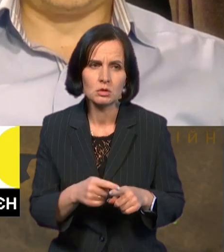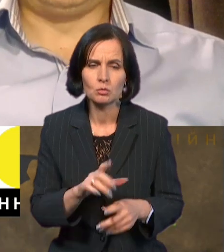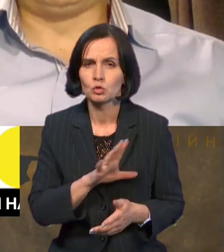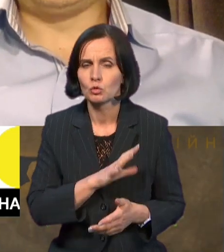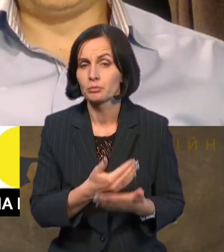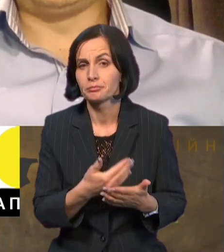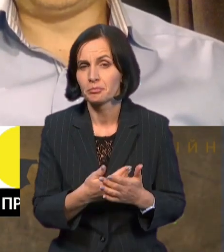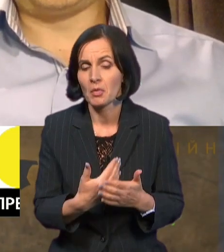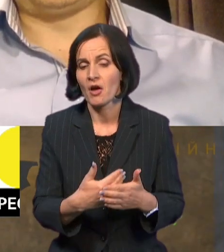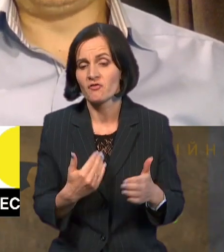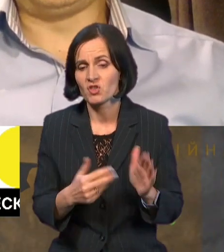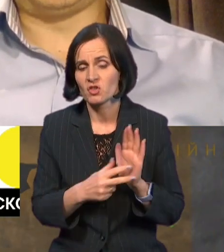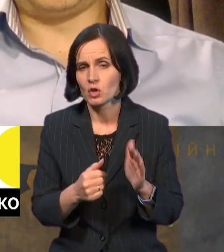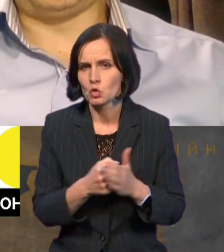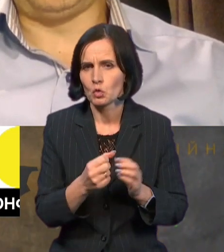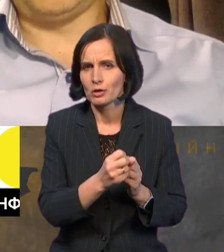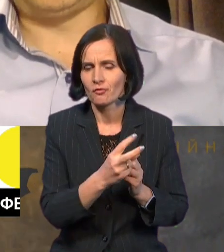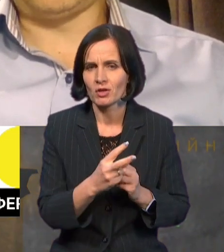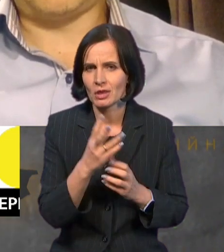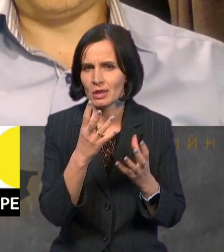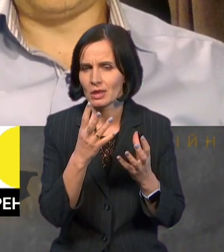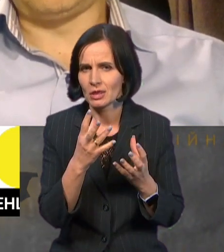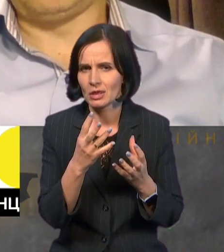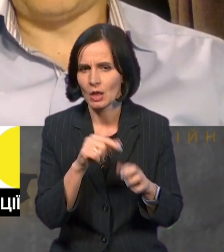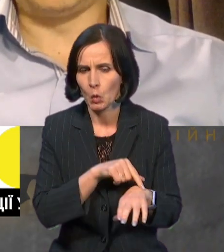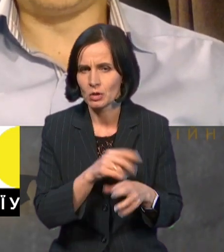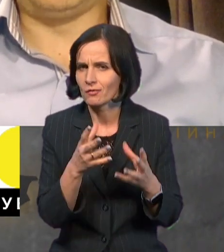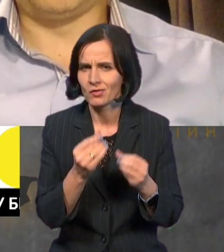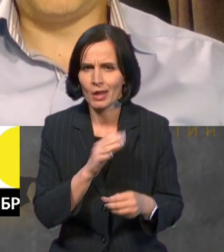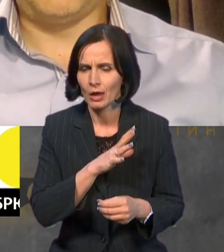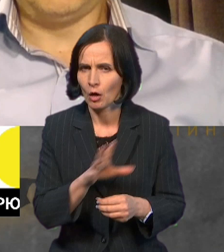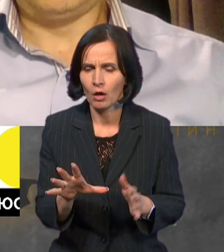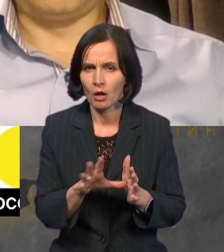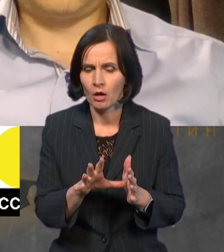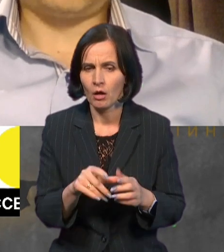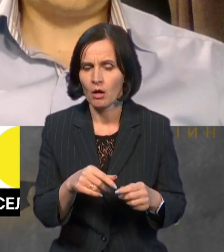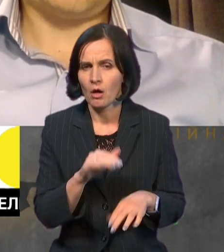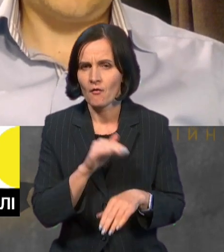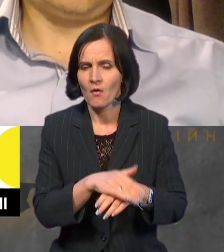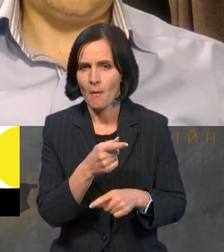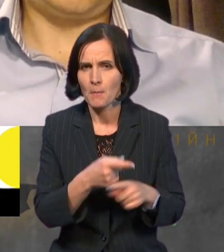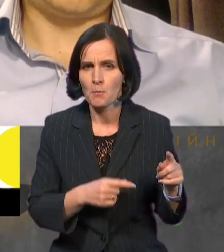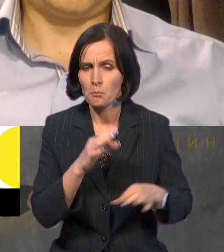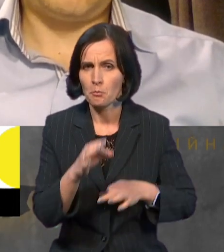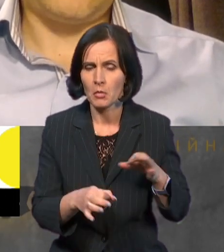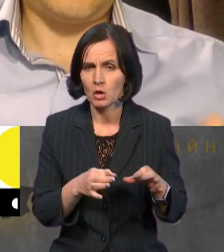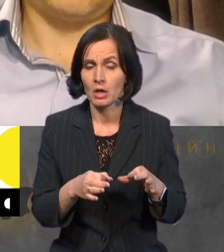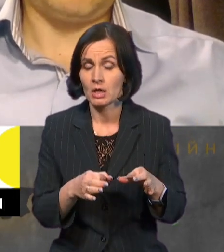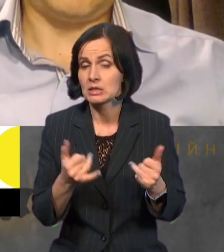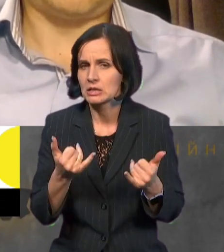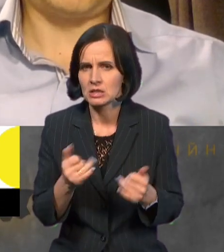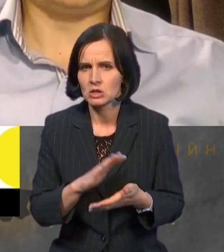ну, від 8 до 12 годин на день не було електроенергії, тобто, ну, практично півдоби, то тут ситуація може бути більш критичною,